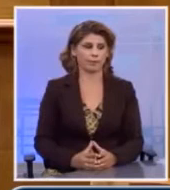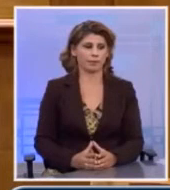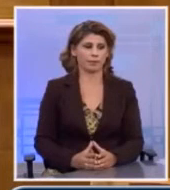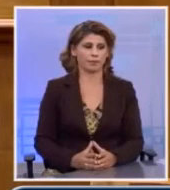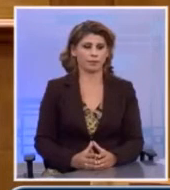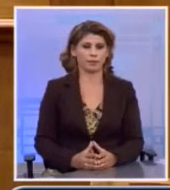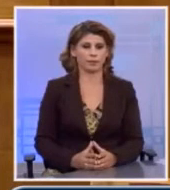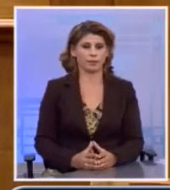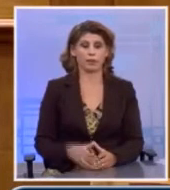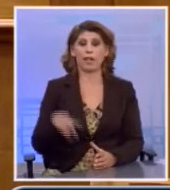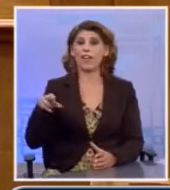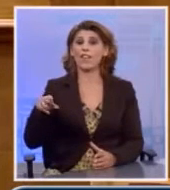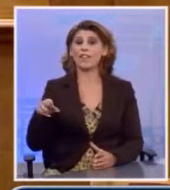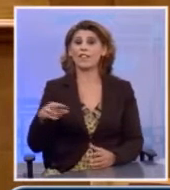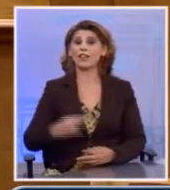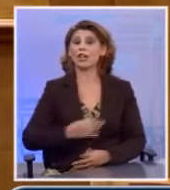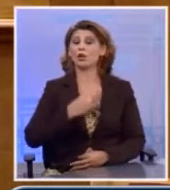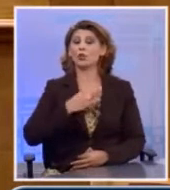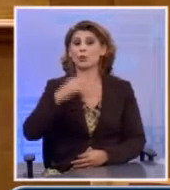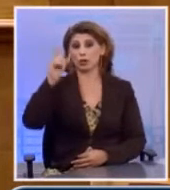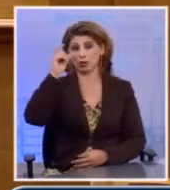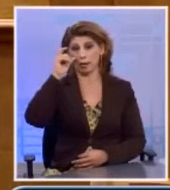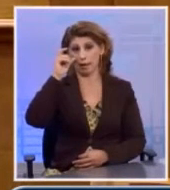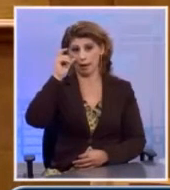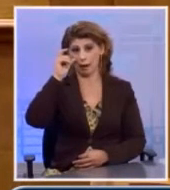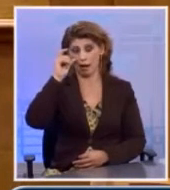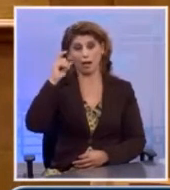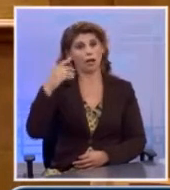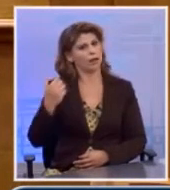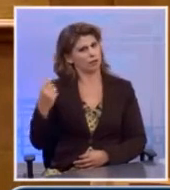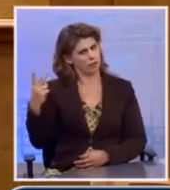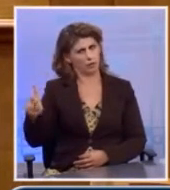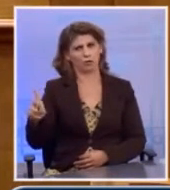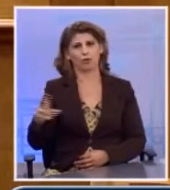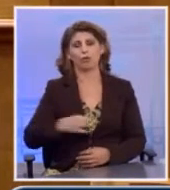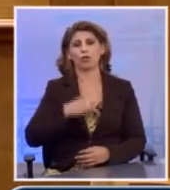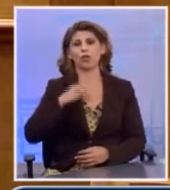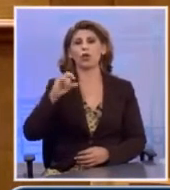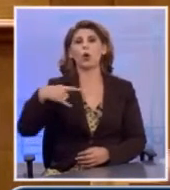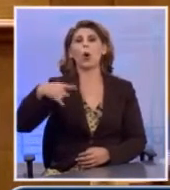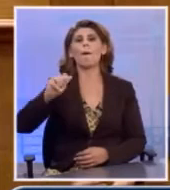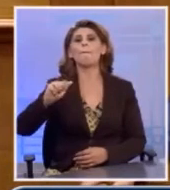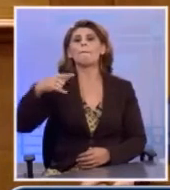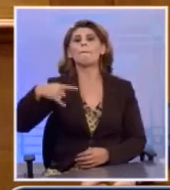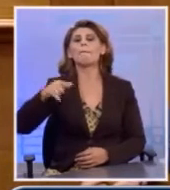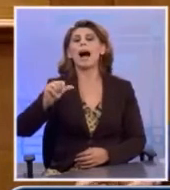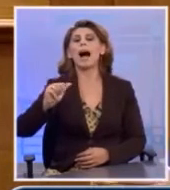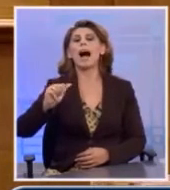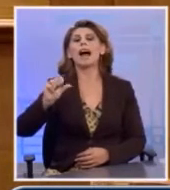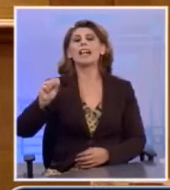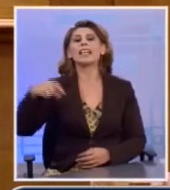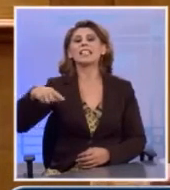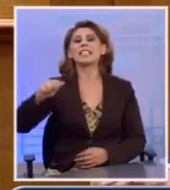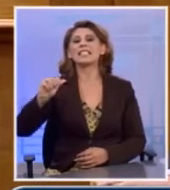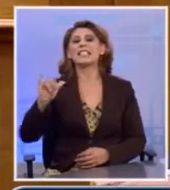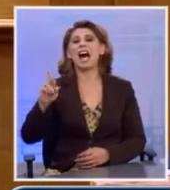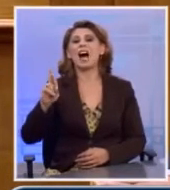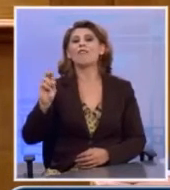επιστήθιου φίλου του κ. Σαμαρά, αλλά και δικού σας από ό,τι φαίνεται, του κ. Παπασταύρου, που εμπλέκεται σε μεγάλη υπόθεση φοροδιαφυγής.